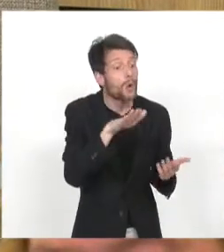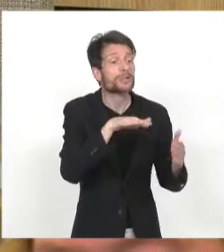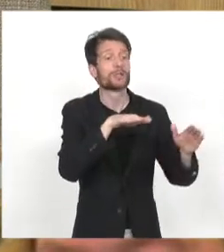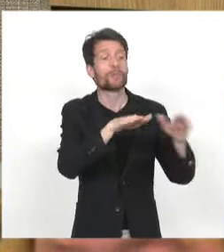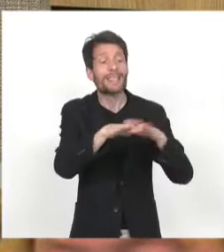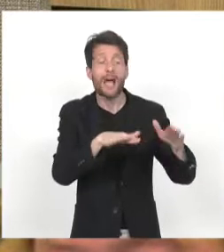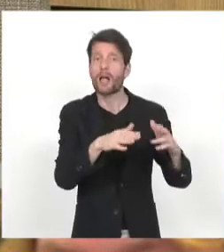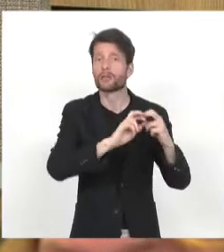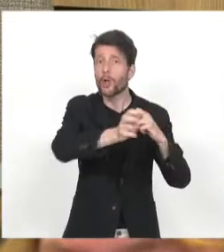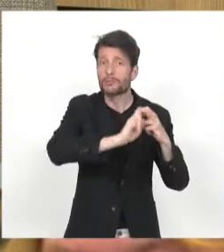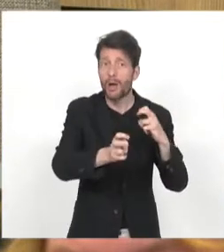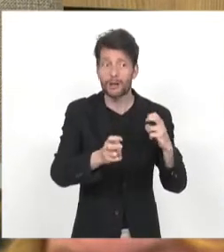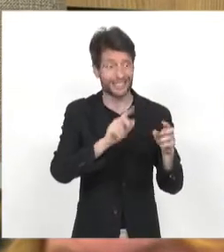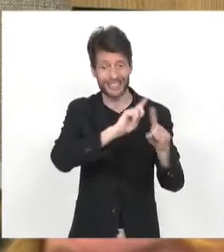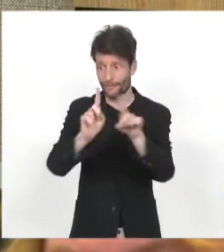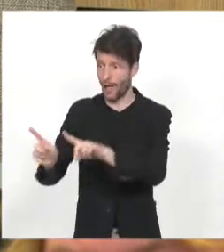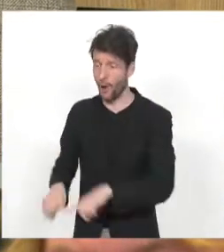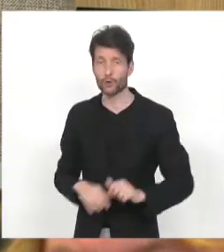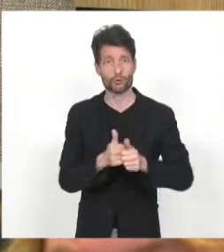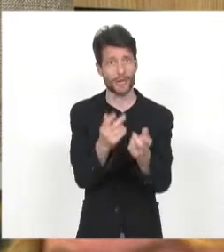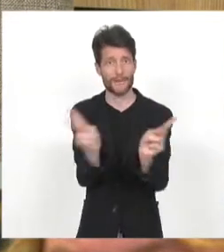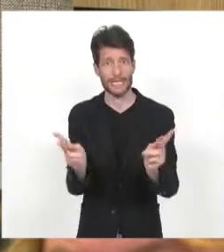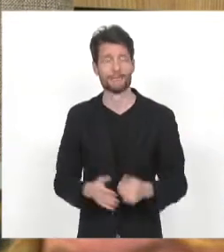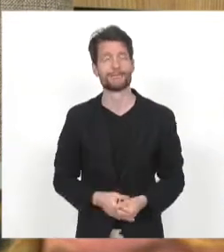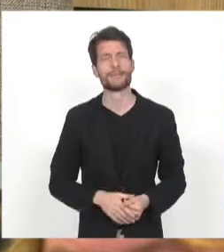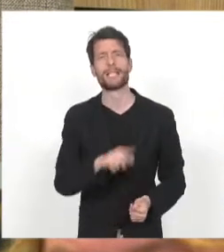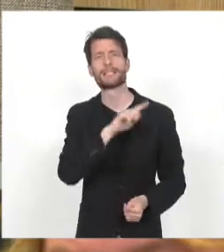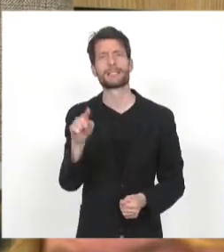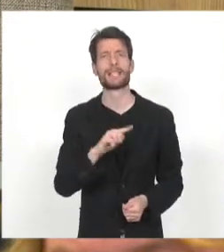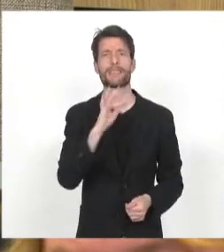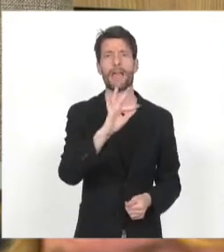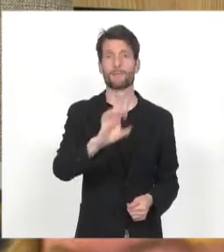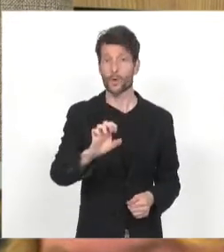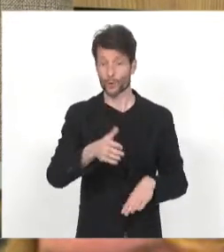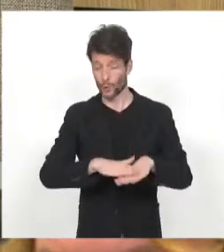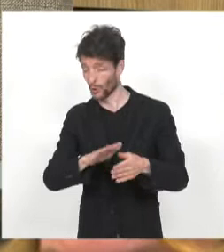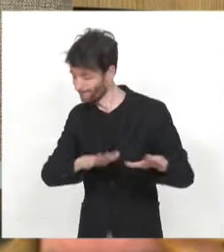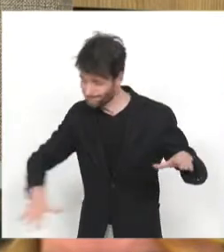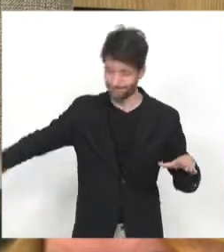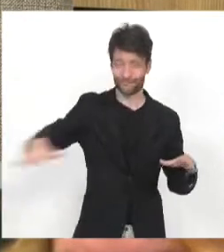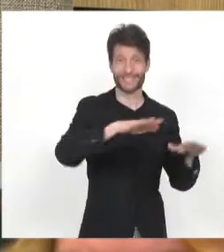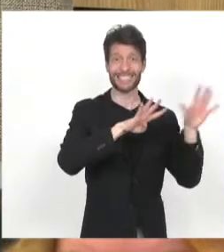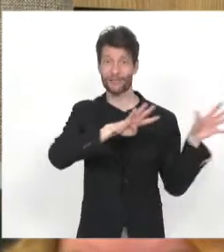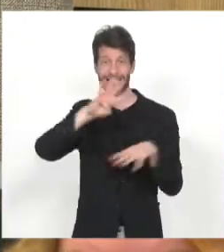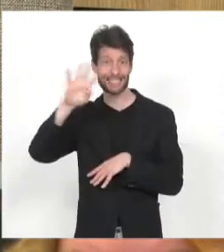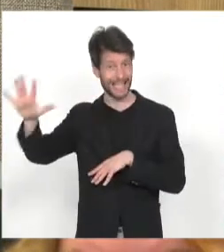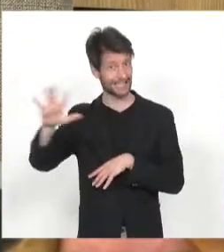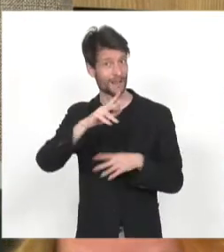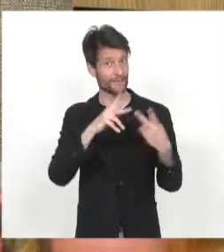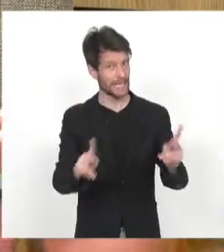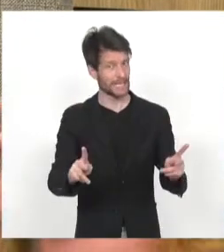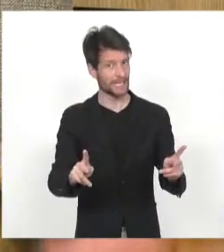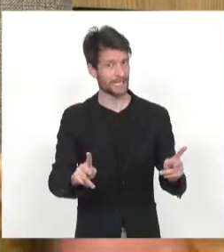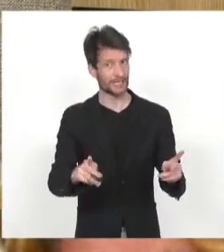même manière partout. Mettre en œuvre une ZFE sur l'ensemble du territoire métropolitain, c'est prendre le risque de se focaliser sur le changement